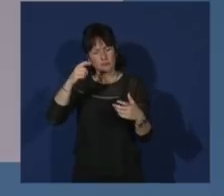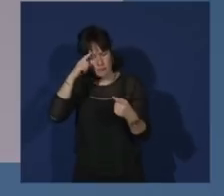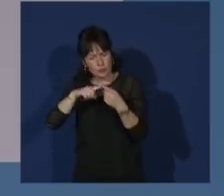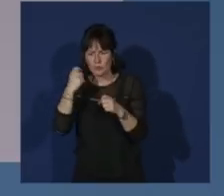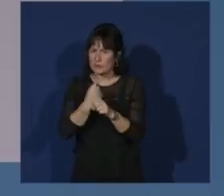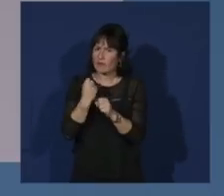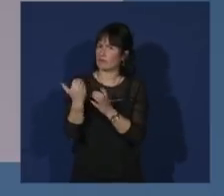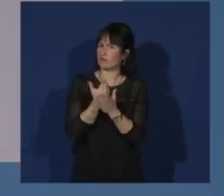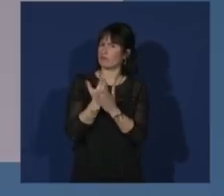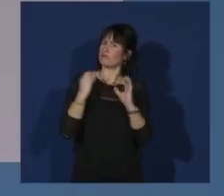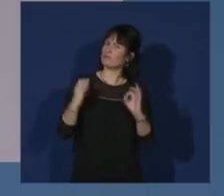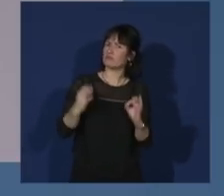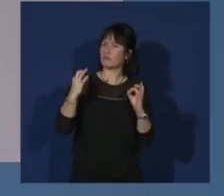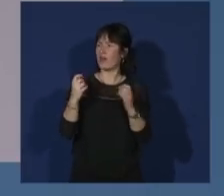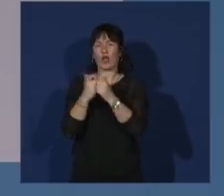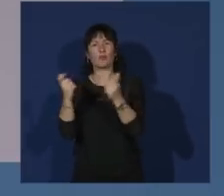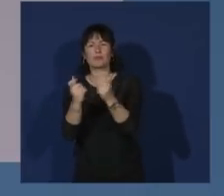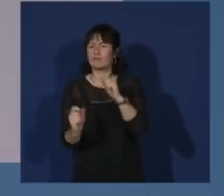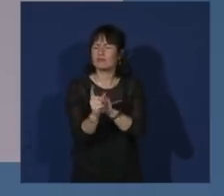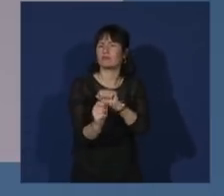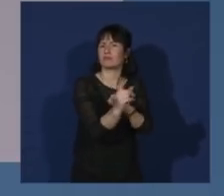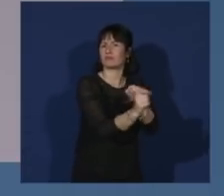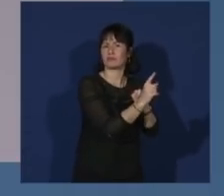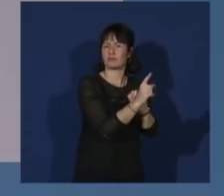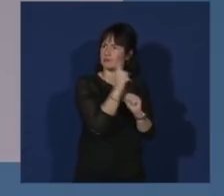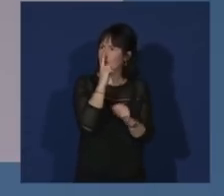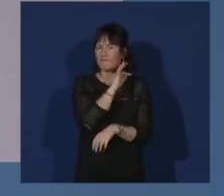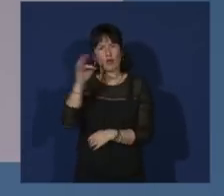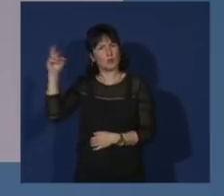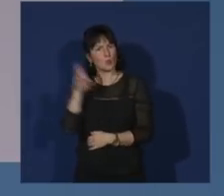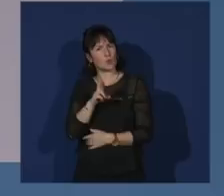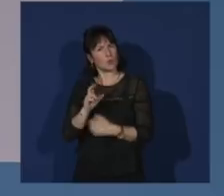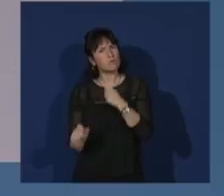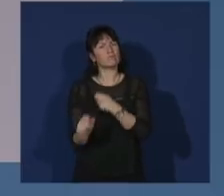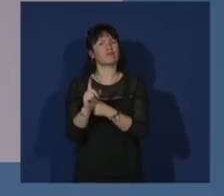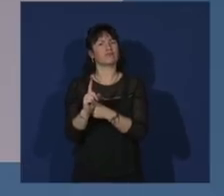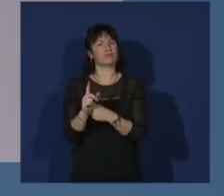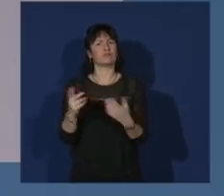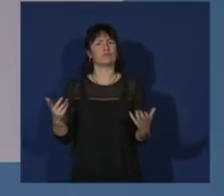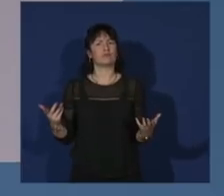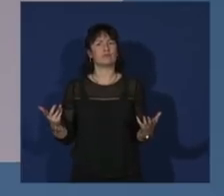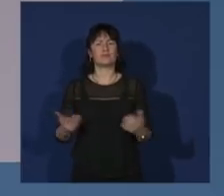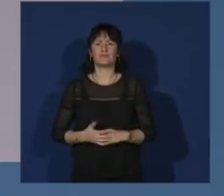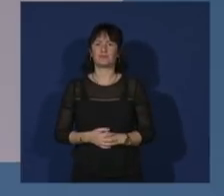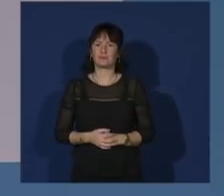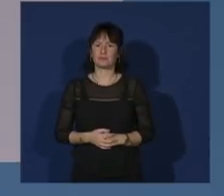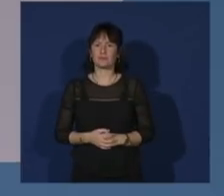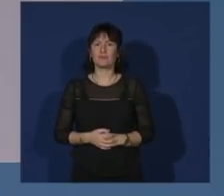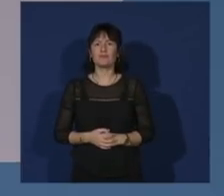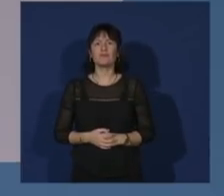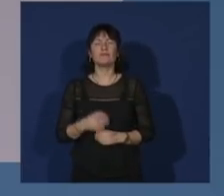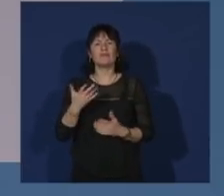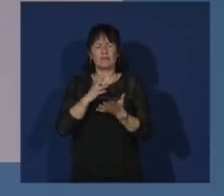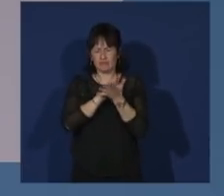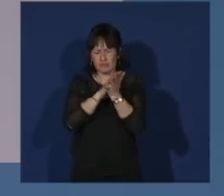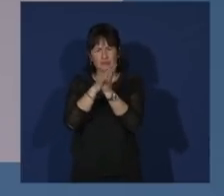que nos entreprises innovent, que la France se remette à innover. C'est de faire en sorte que cette transition économique,